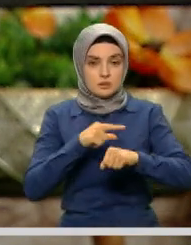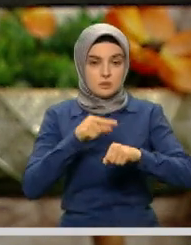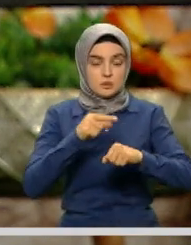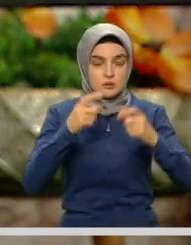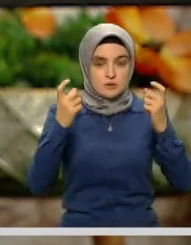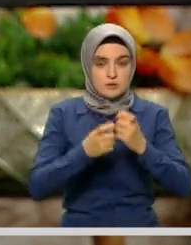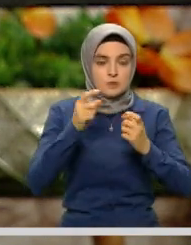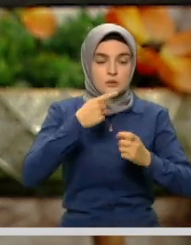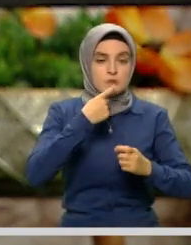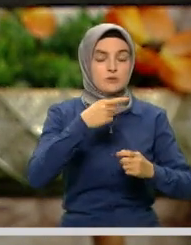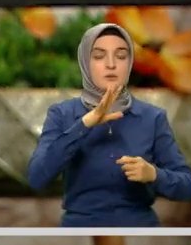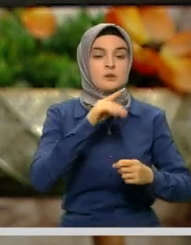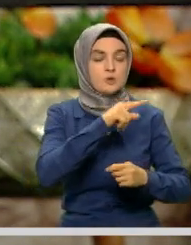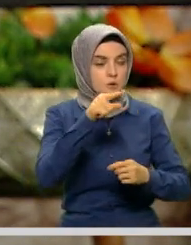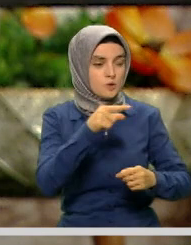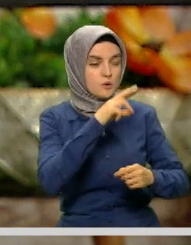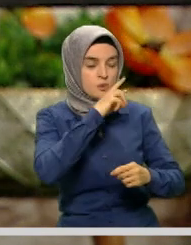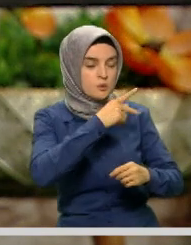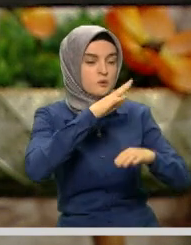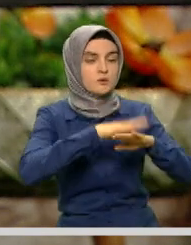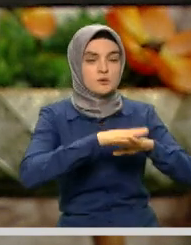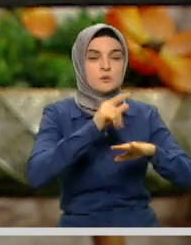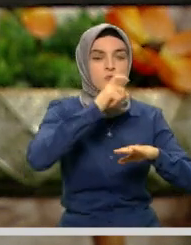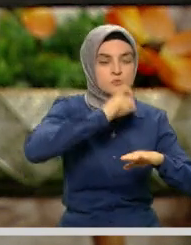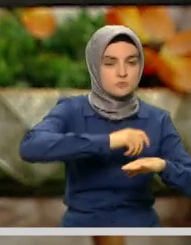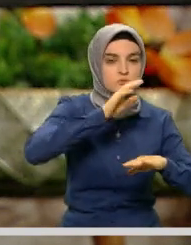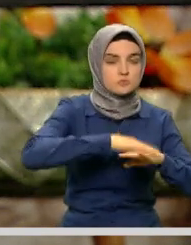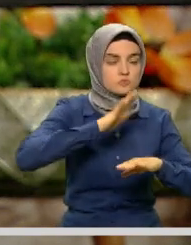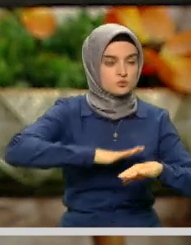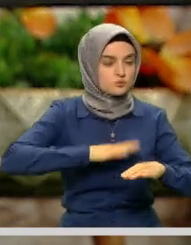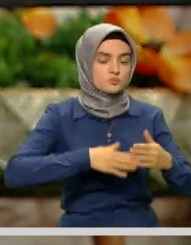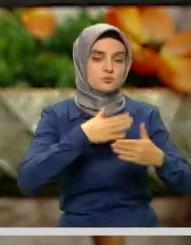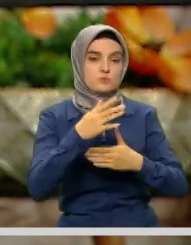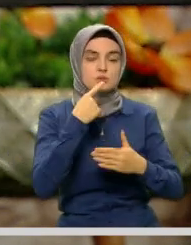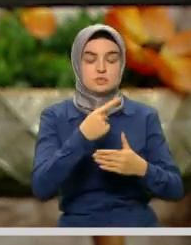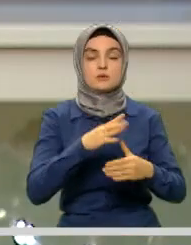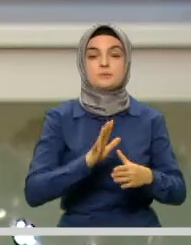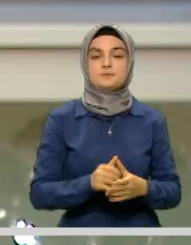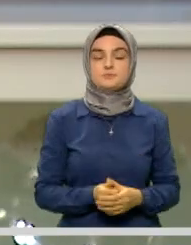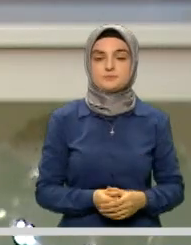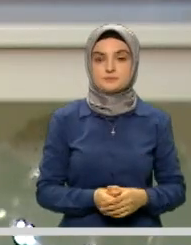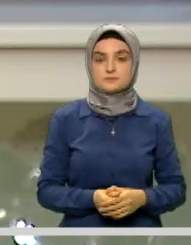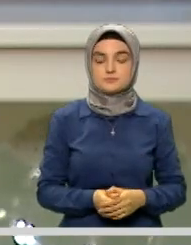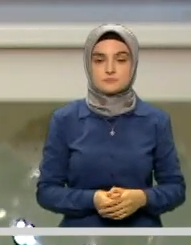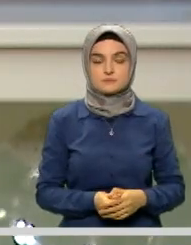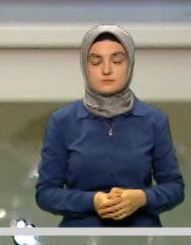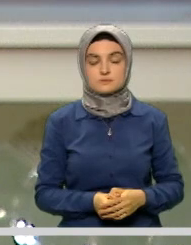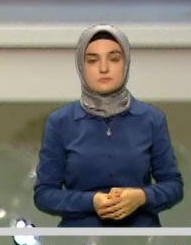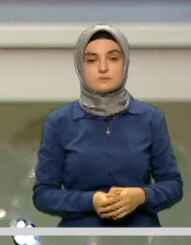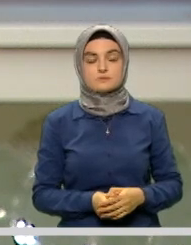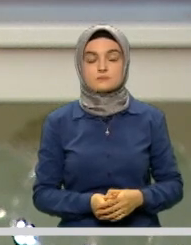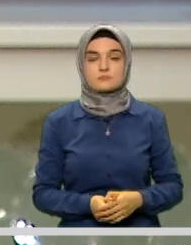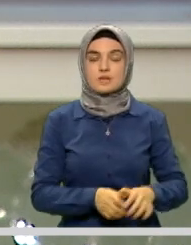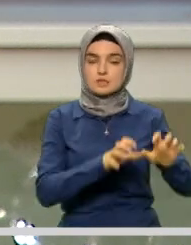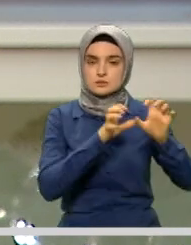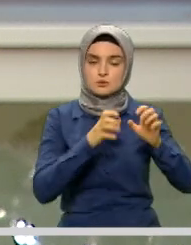Yani ya Rabbi işte onlar günah işlediler. Onlar hata yaptı. Onlar benim sabrımı taşırdı. Yani bakın. Yani savunma mekanizmasını çalıştırmıyor tabii. Çalıştırmıyor. Yani